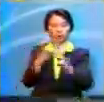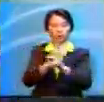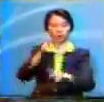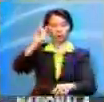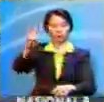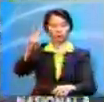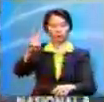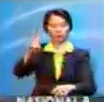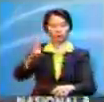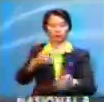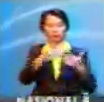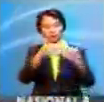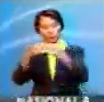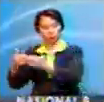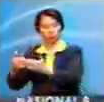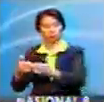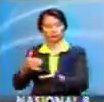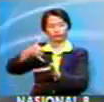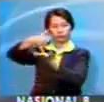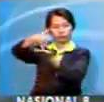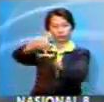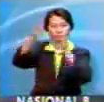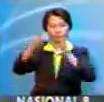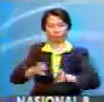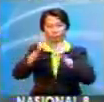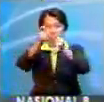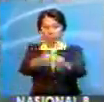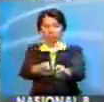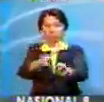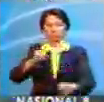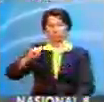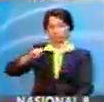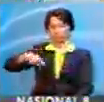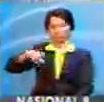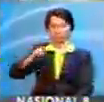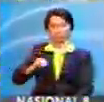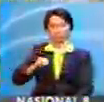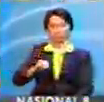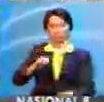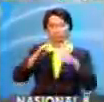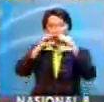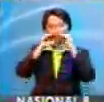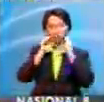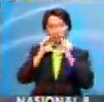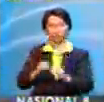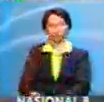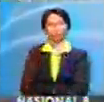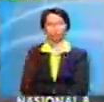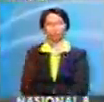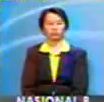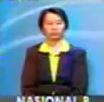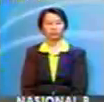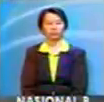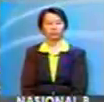kedua berturut-turut. Trofi Piala Malaysia disampaikan Timbalan Perdana Menteri Tan Sri Muhyiddin Yassin.